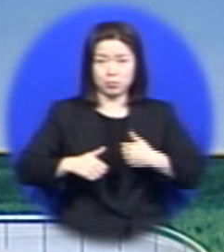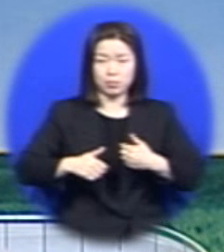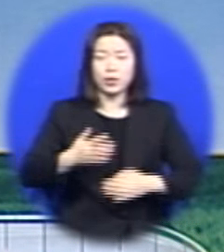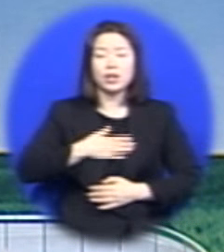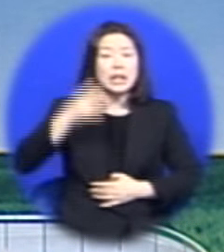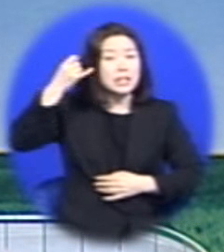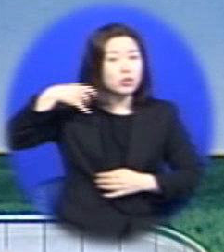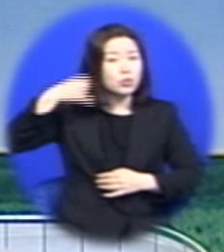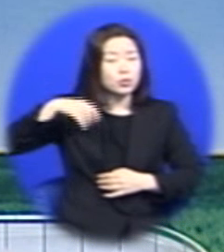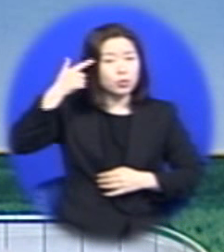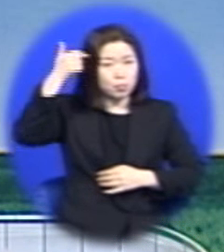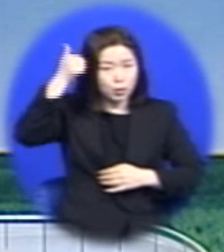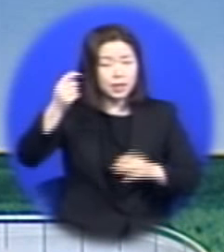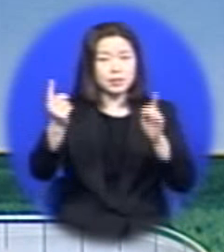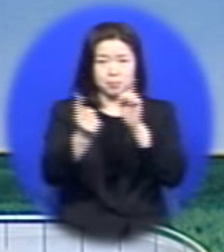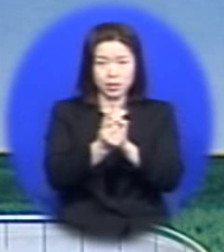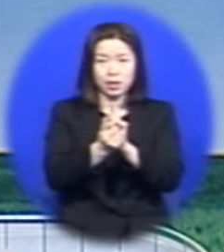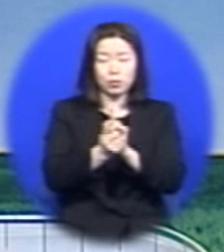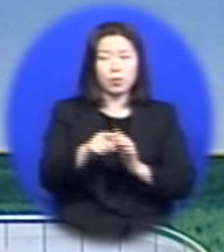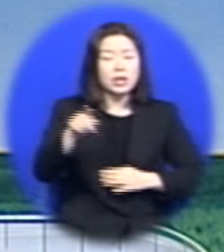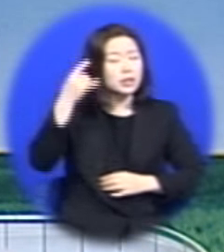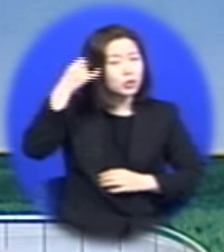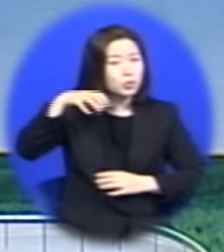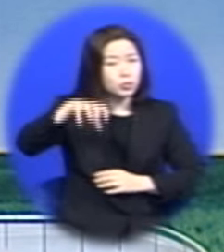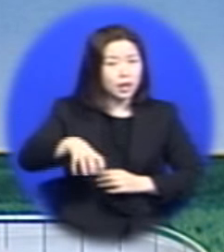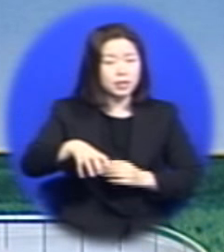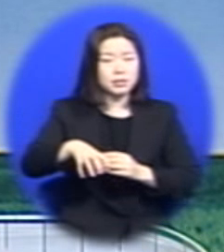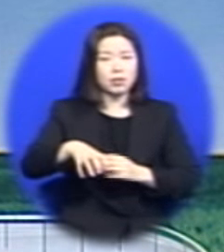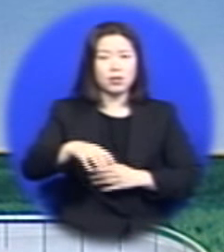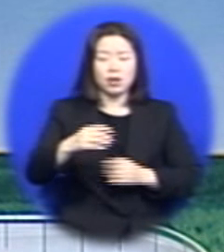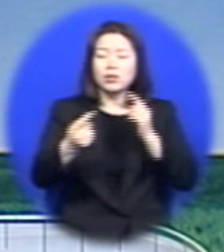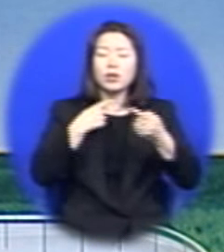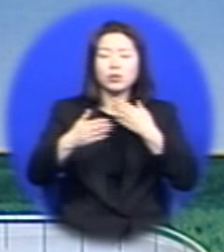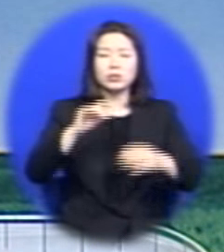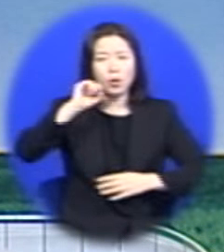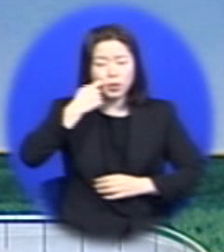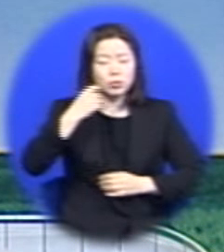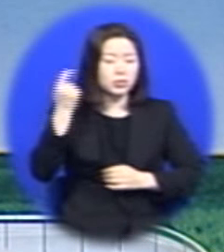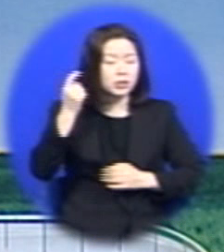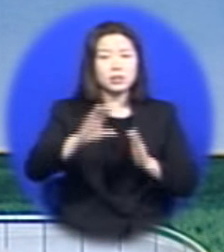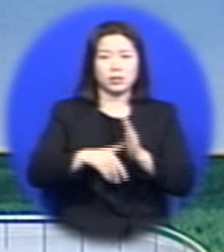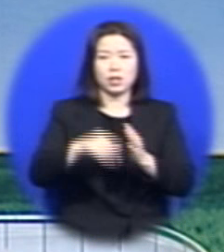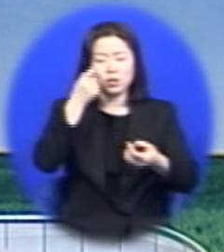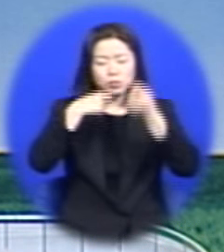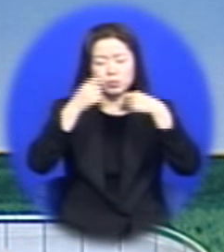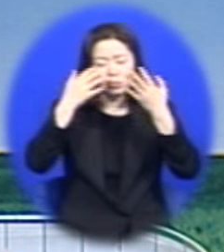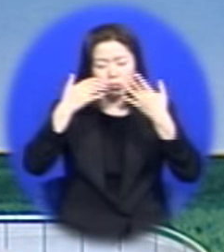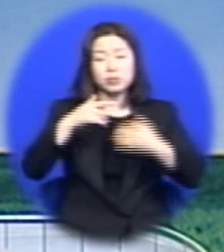목사님들을 만나고 그분들의 겪었던 어려움 이야기를 들으면서 눈물이